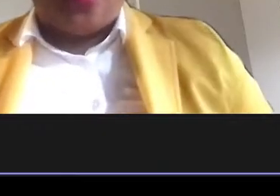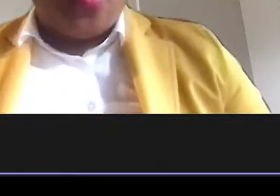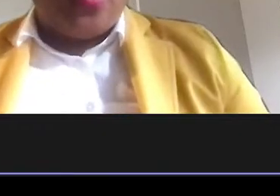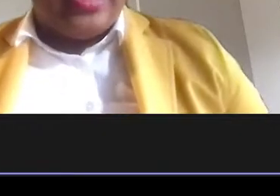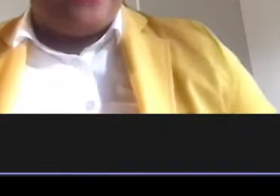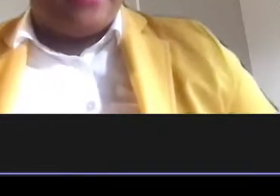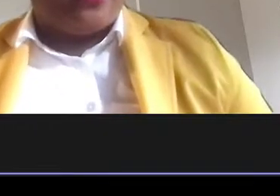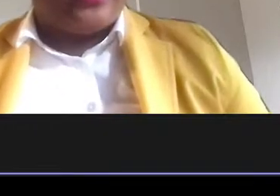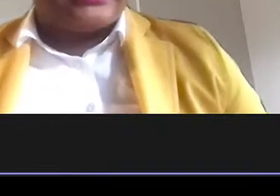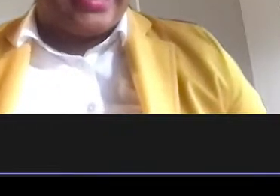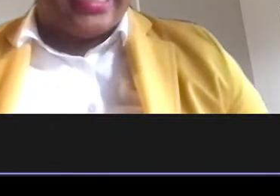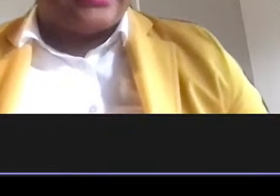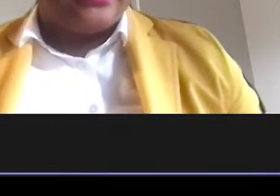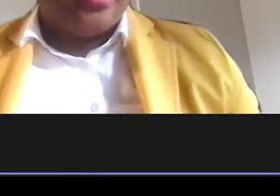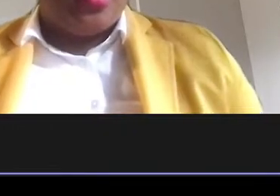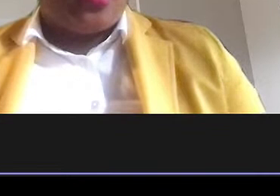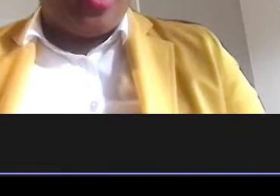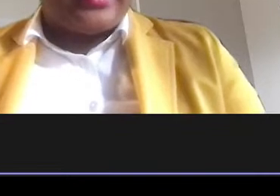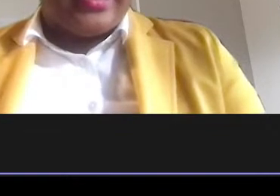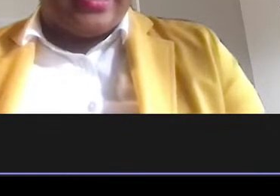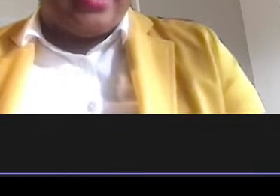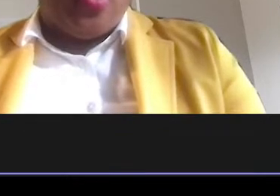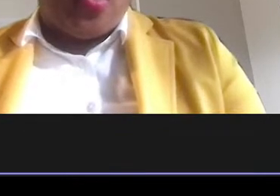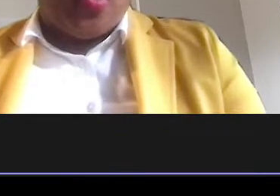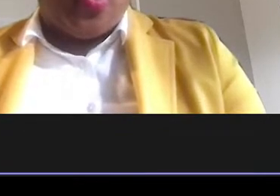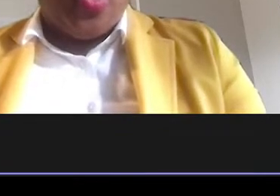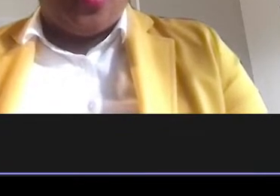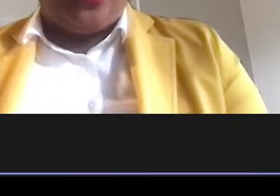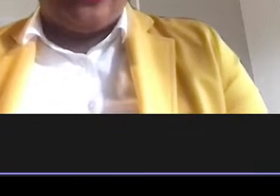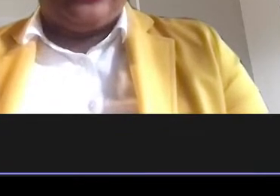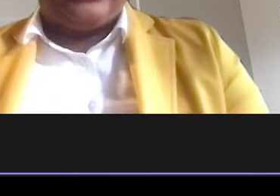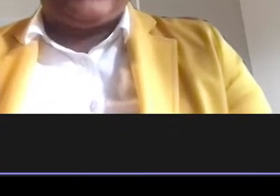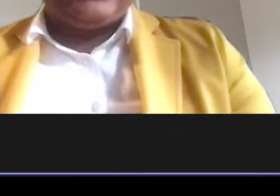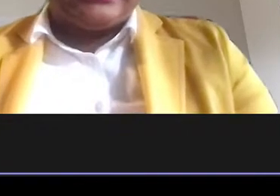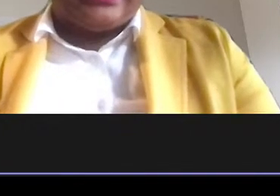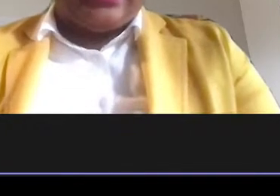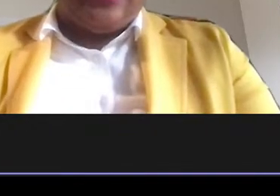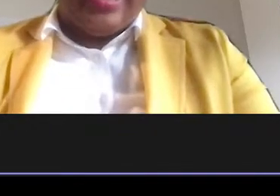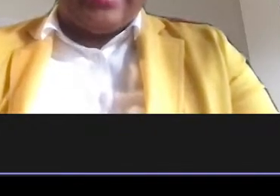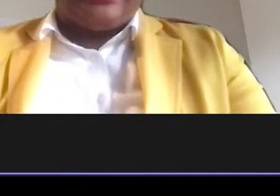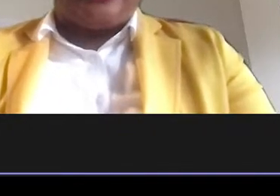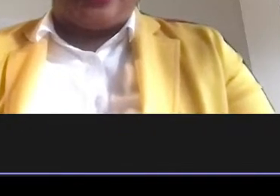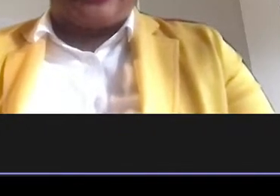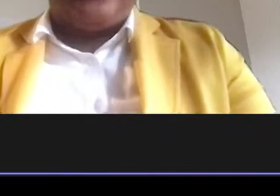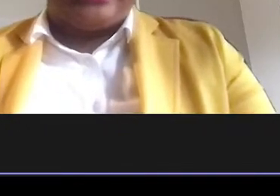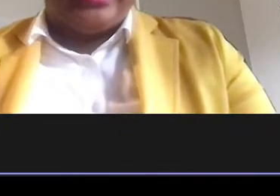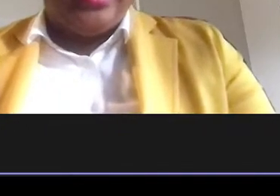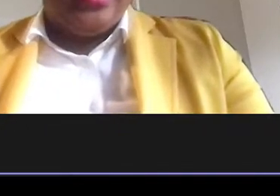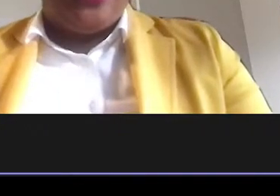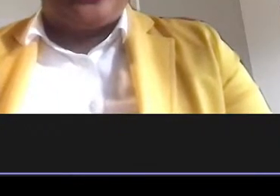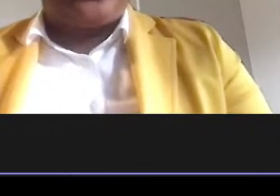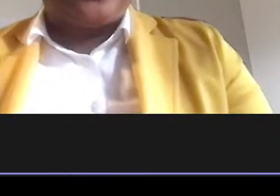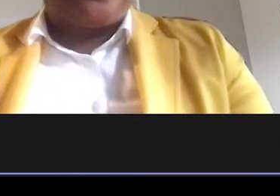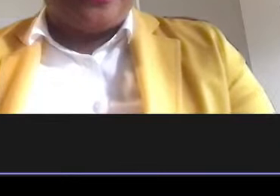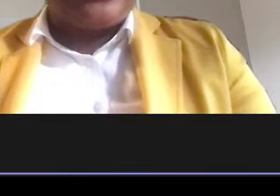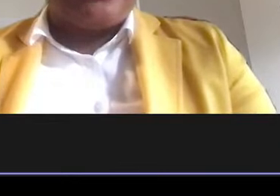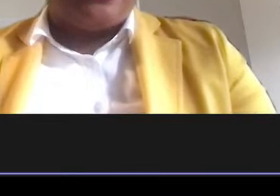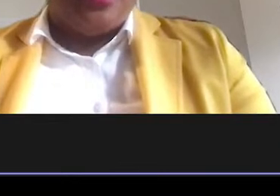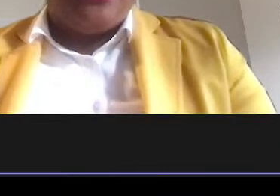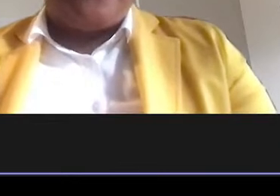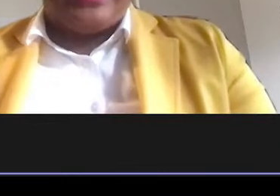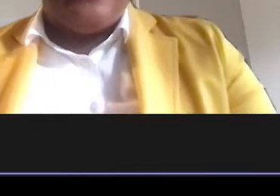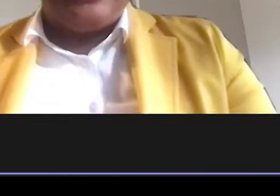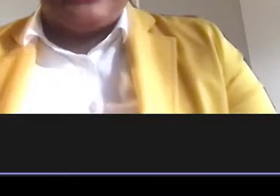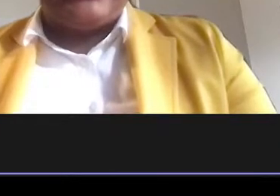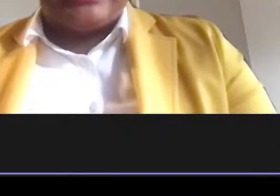abantu bagule phambi kwesikhathi. Konke ke lokhu kusinzekelwe under Program 3, which is